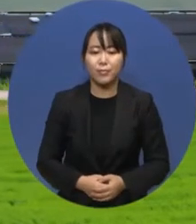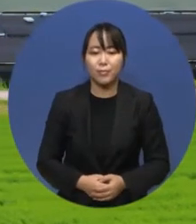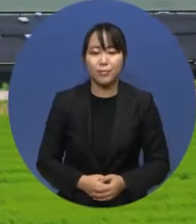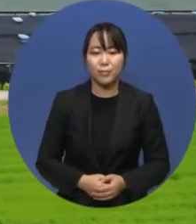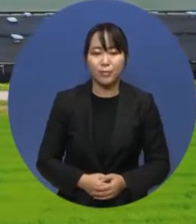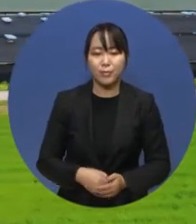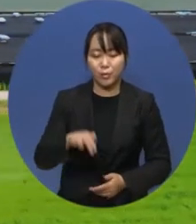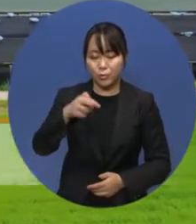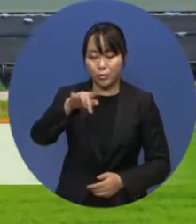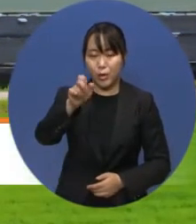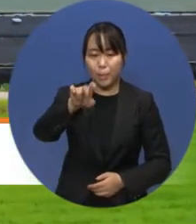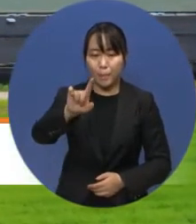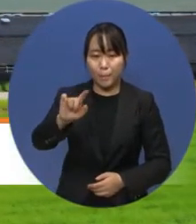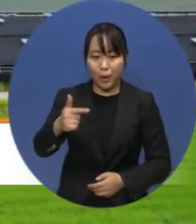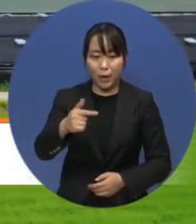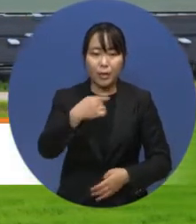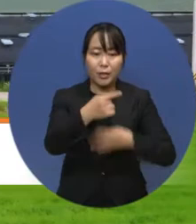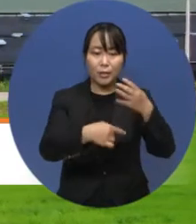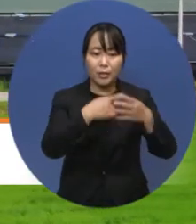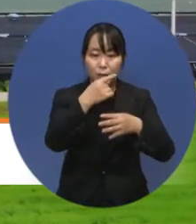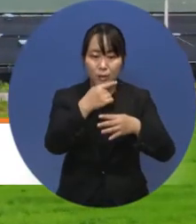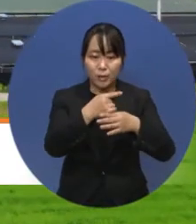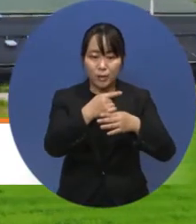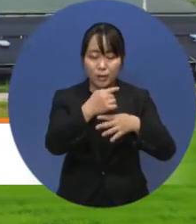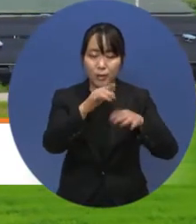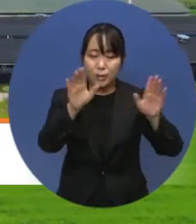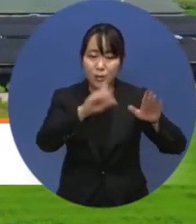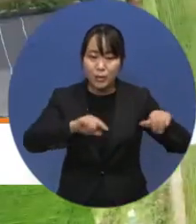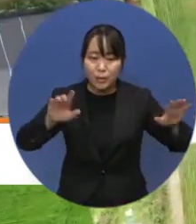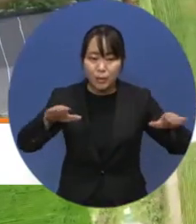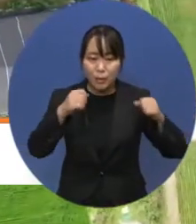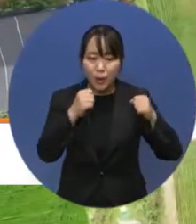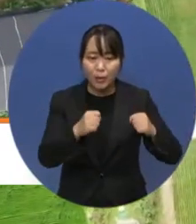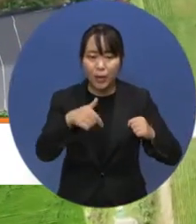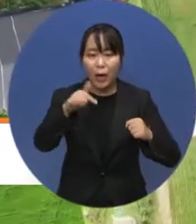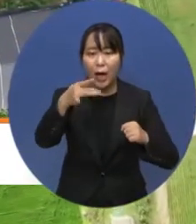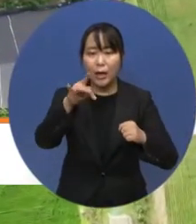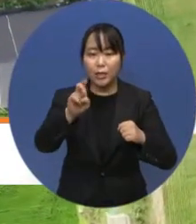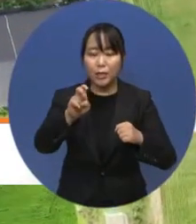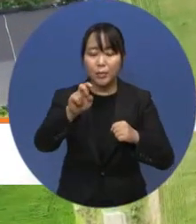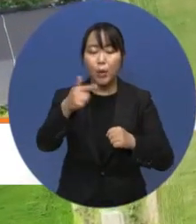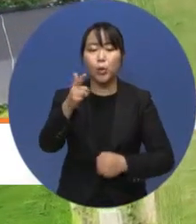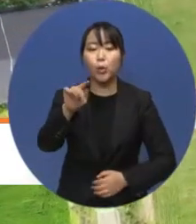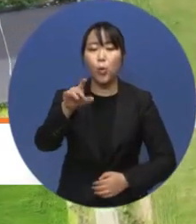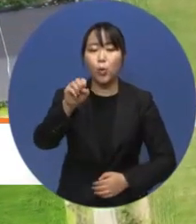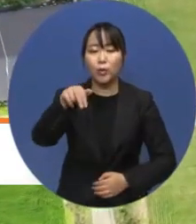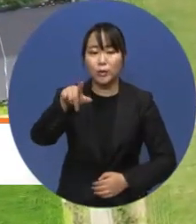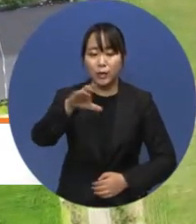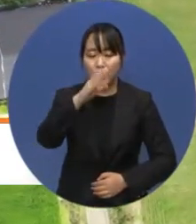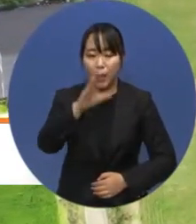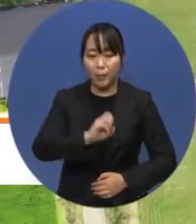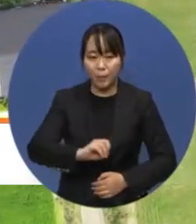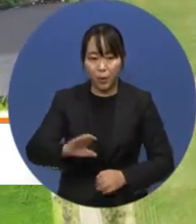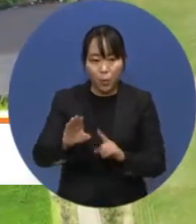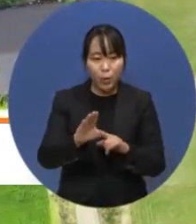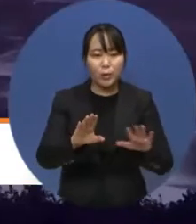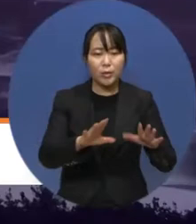순천시가 순천만 철새 도래지 주변 가금 농장을 철거하고 철새 서식지로 복원하는 작업에 나섰습니다.